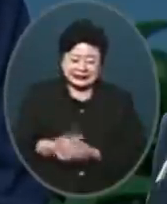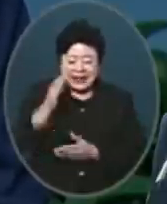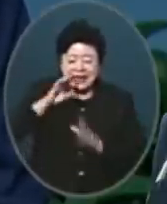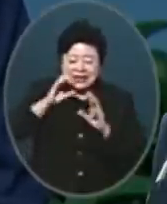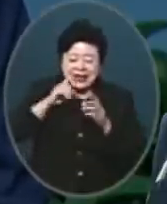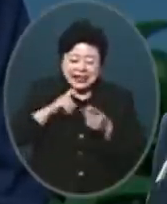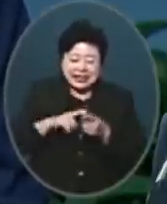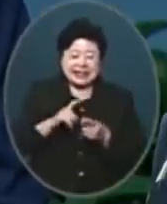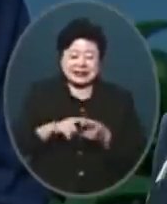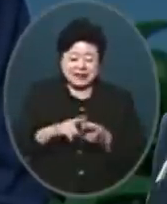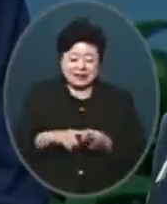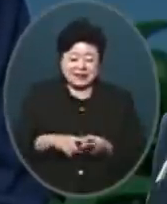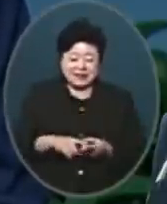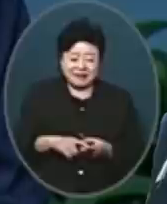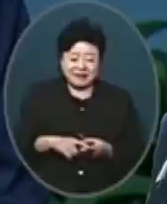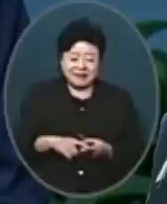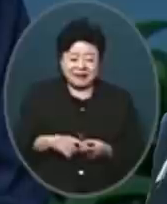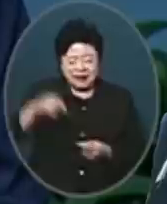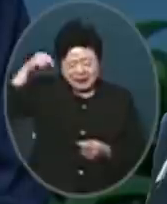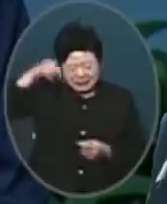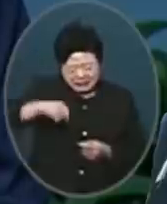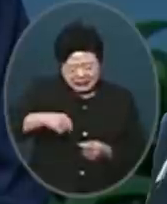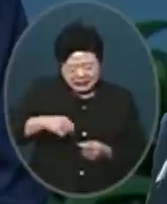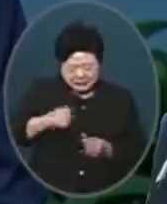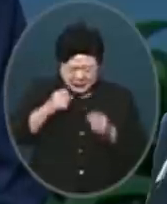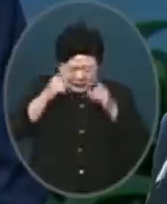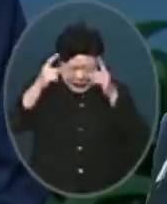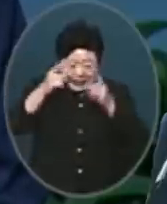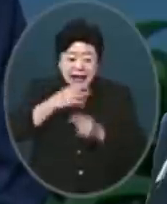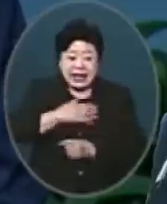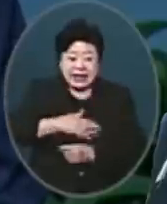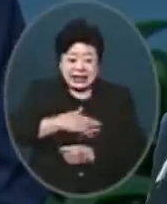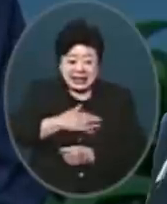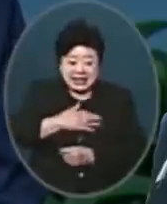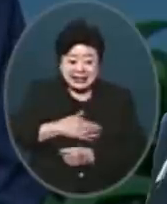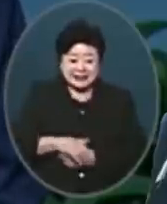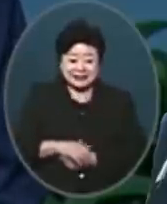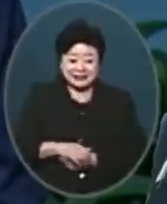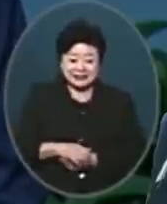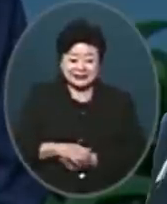천국에 대한 사항을 더 깊이 깨달아 알게 되는 것입니다.